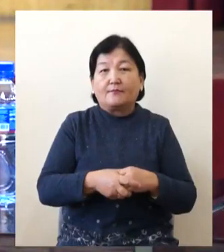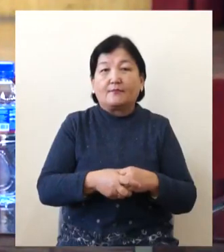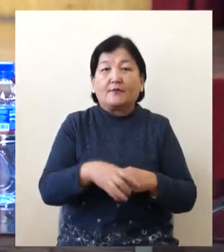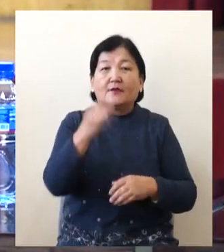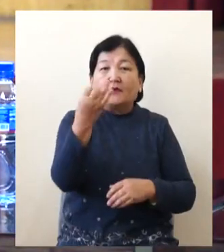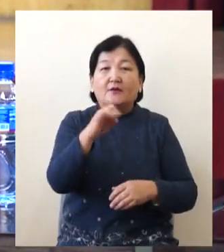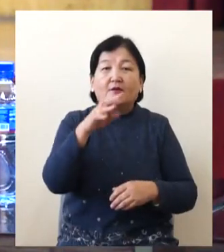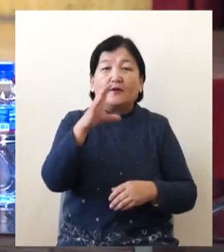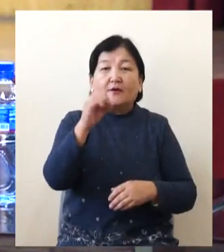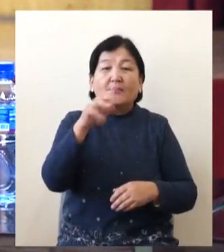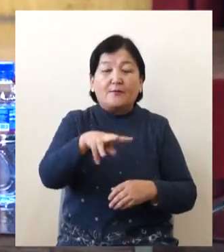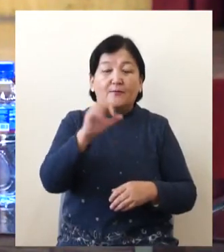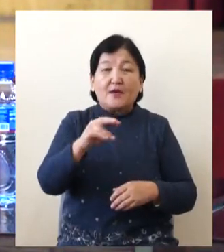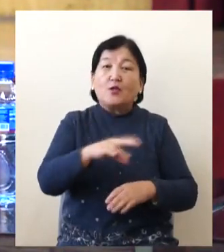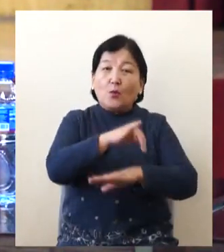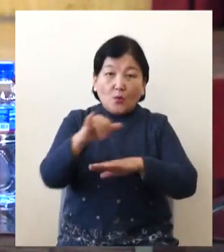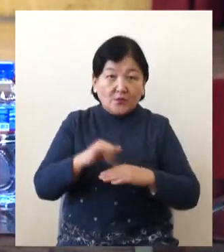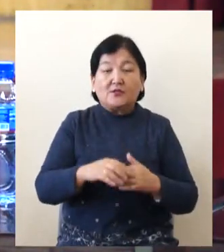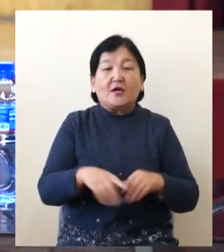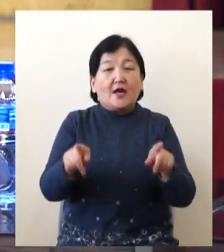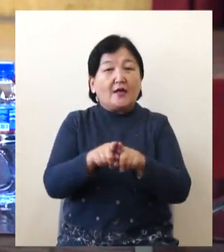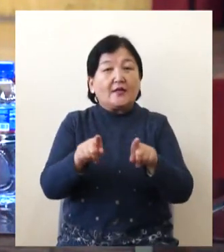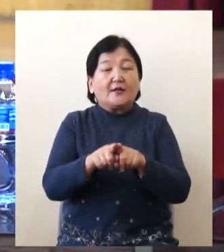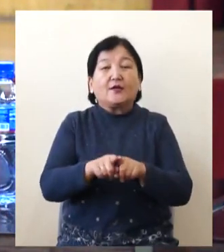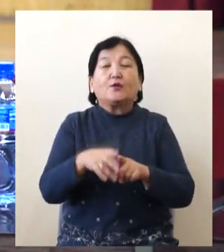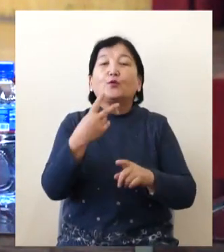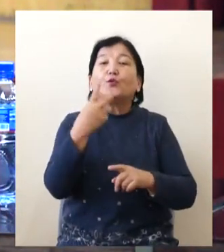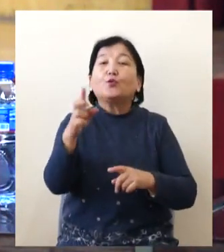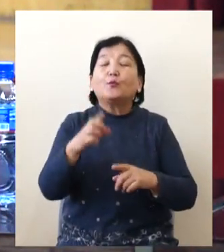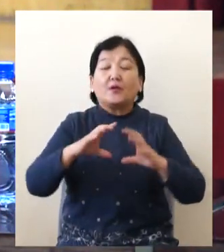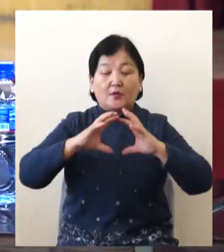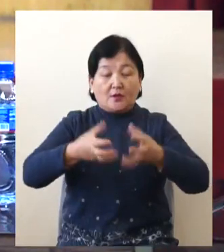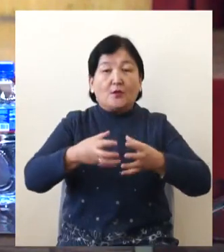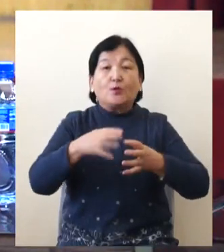Йемен бас л энэ Нүүбийн энэ түгээмэл тунхаглалд нэгдсэн орн байна.